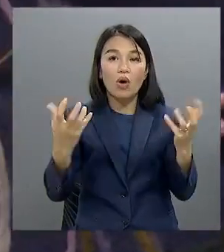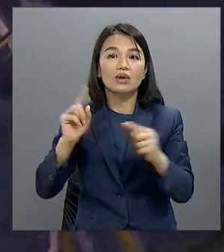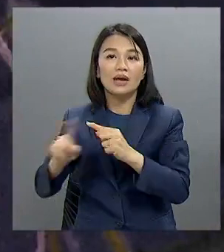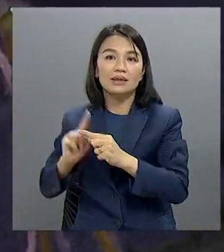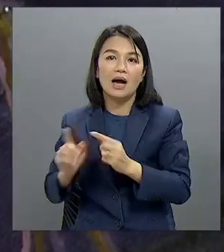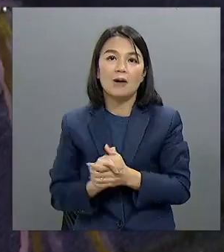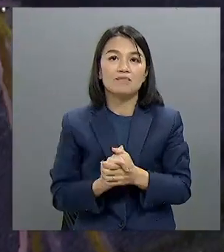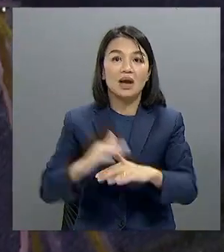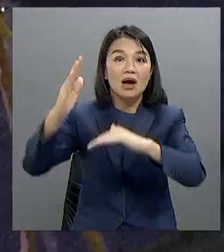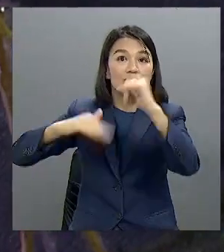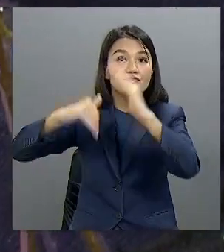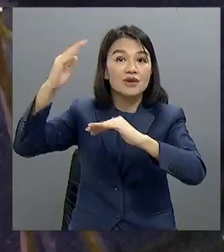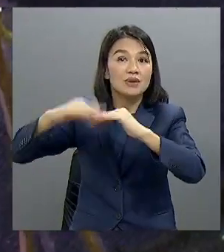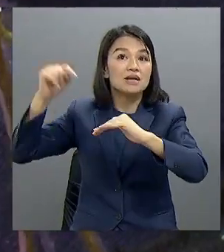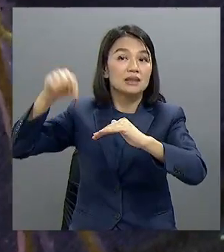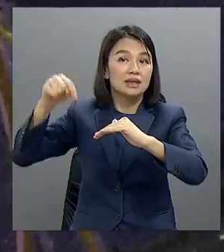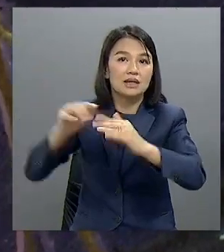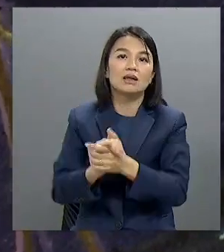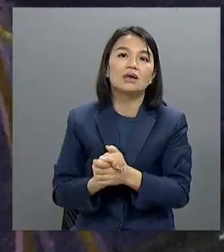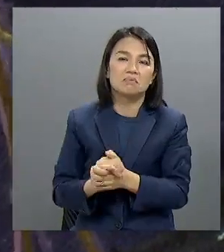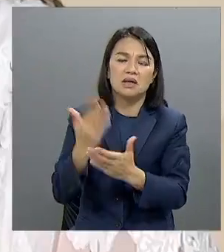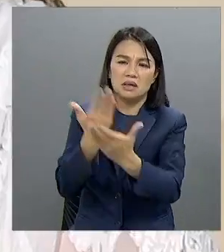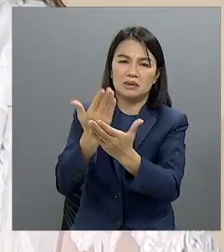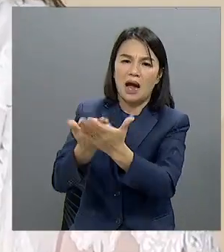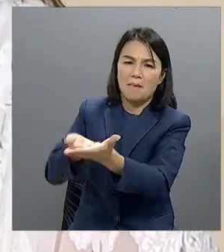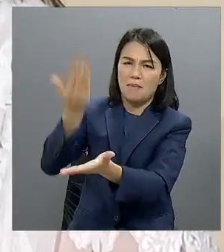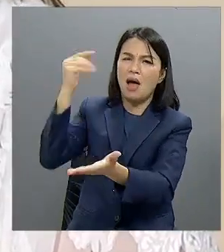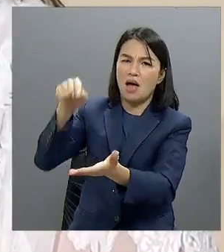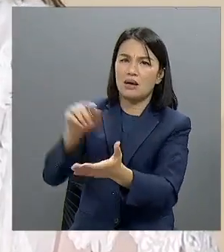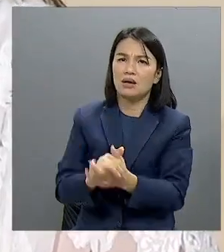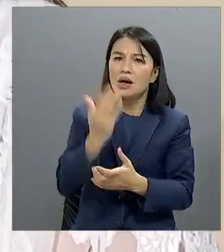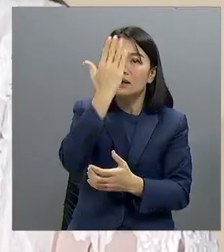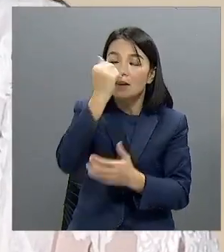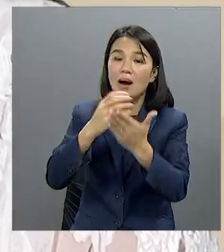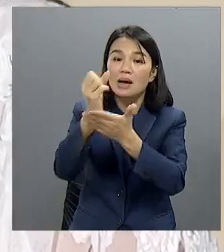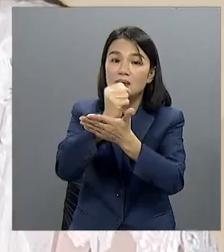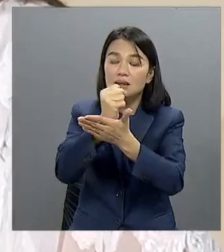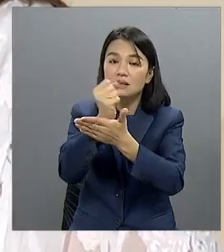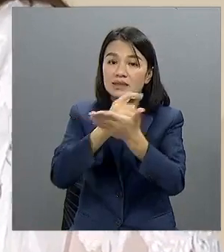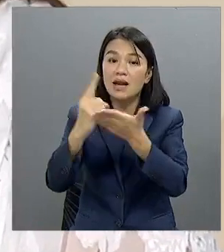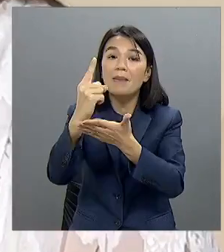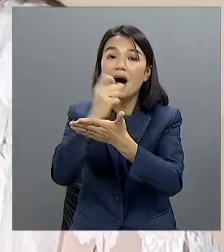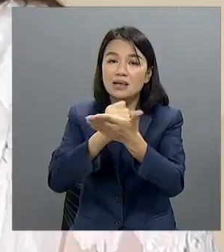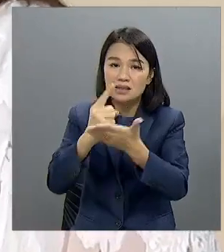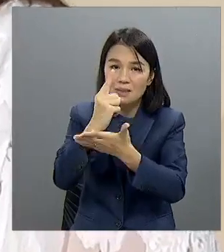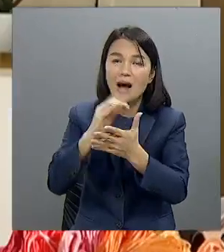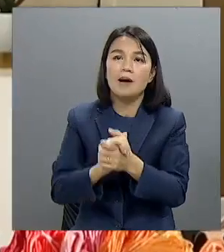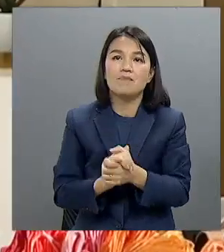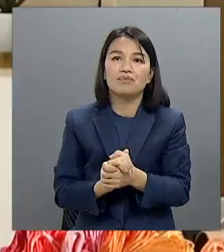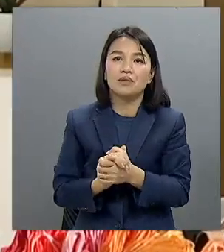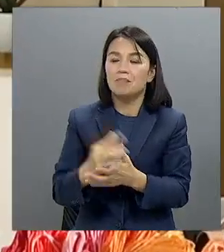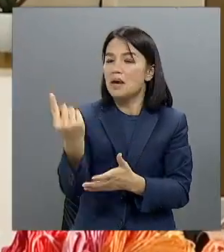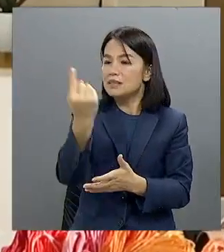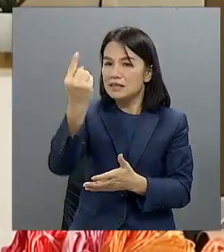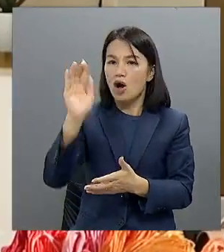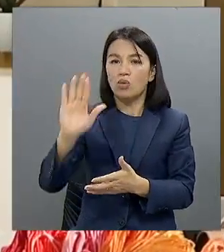กนี้มันค่อนข้างมีราคาในตัวของมันเองมันเหมือนเป็นงานศิลปะแล้วก็เป็นงานที่มีเพียงแค่ชิ้นเดียวในโลกส